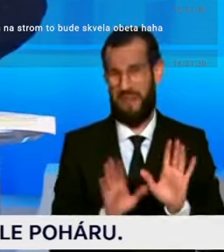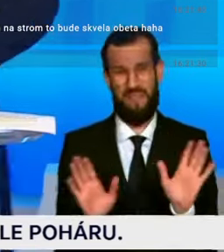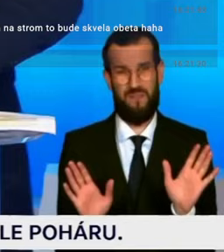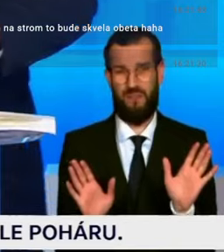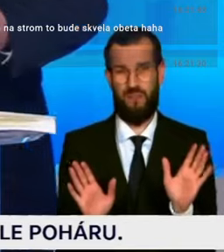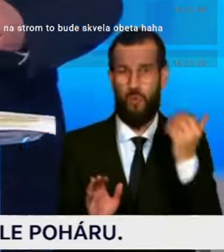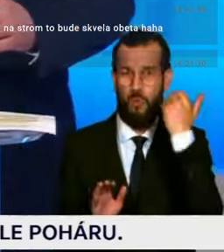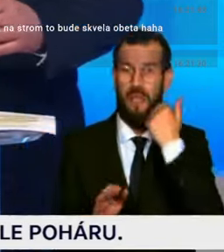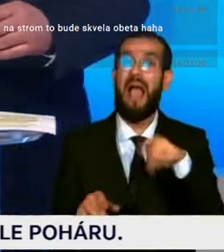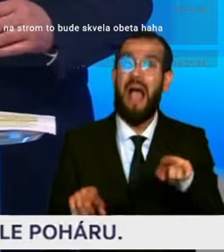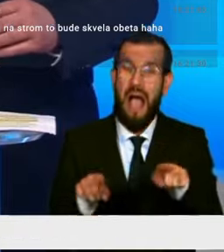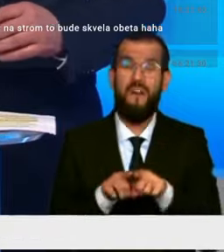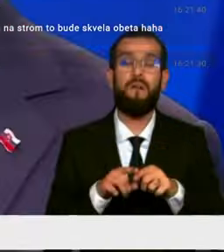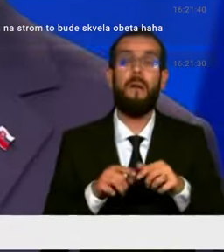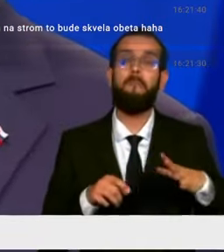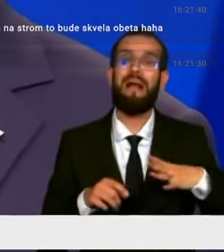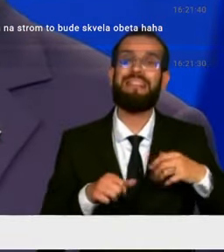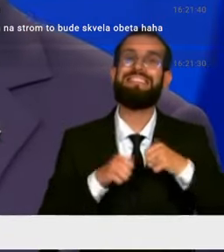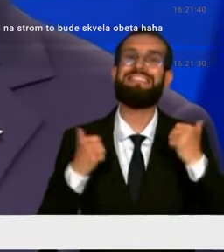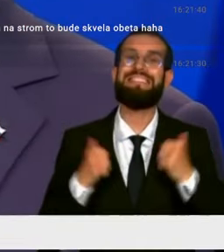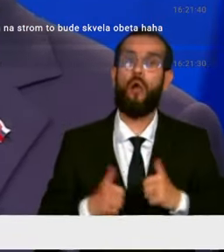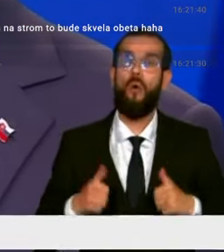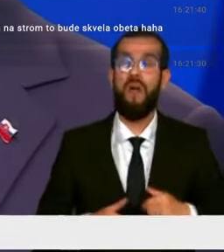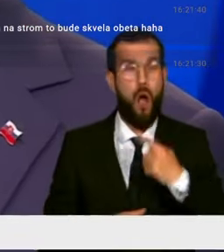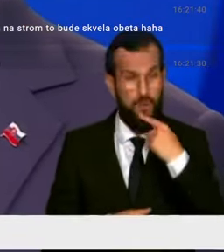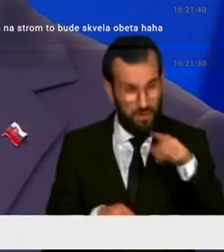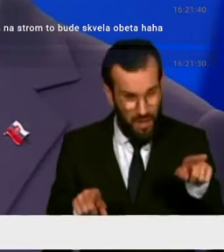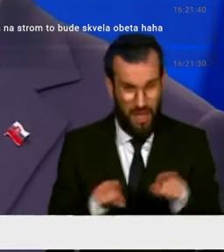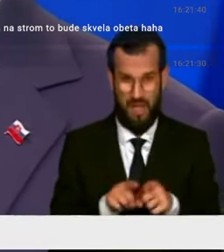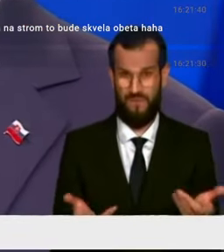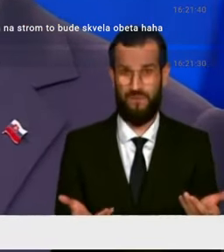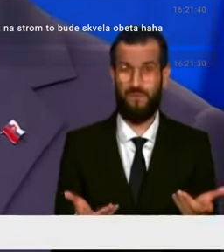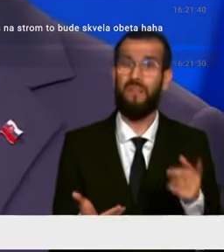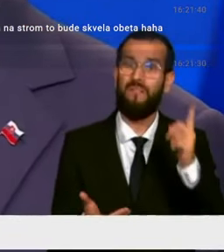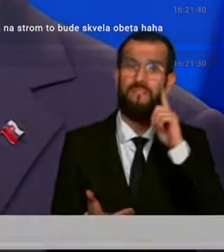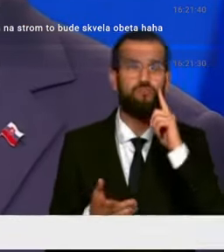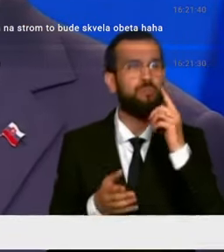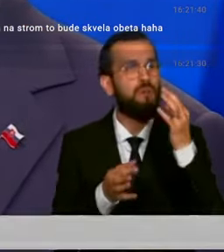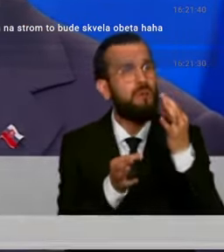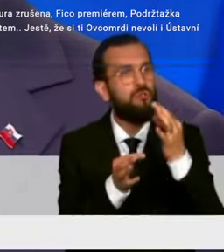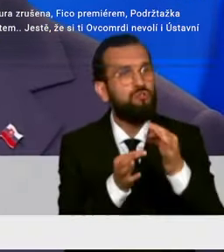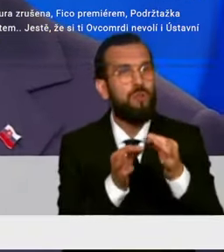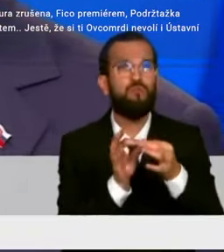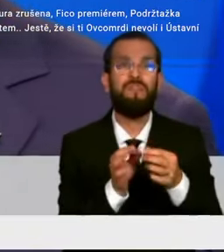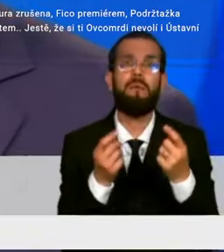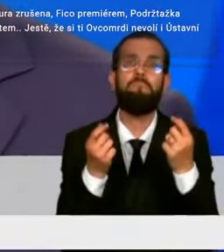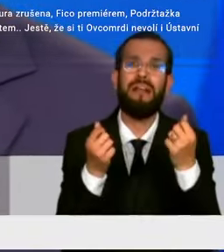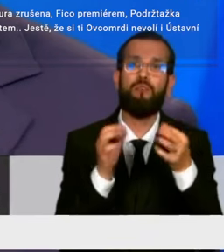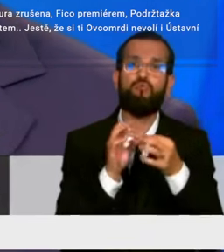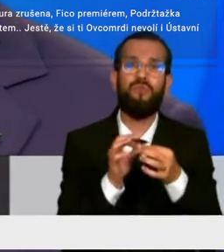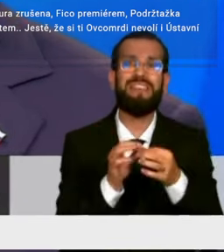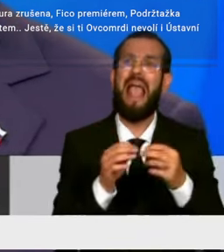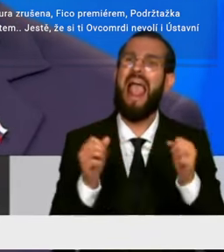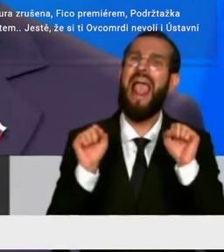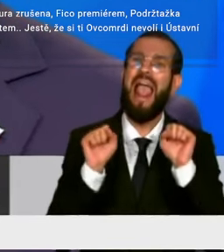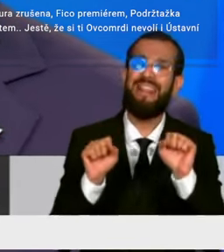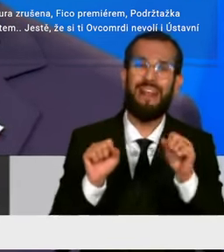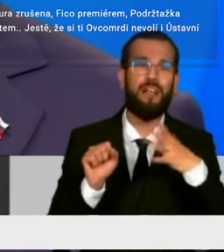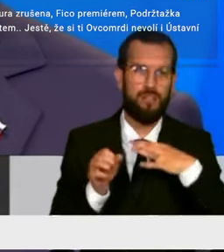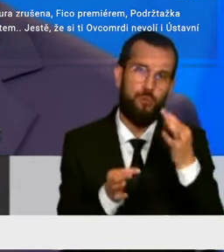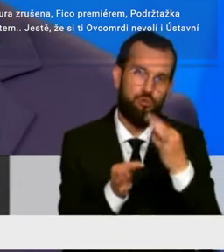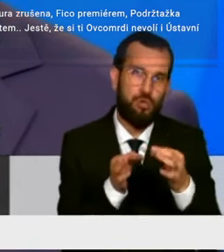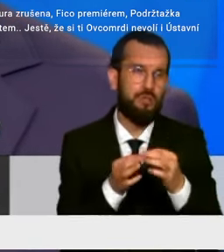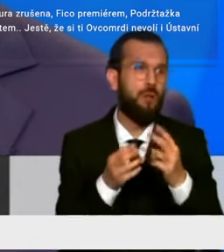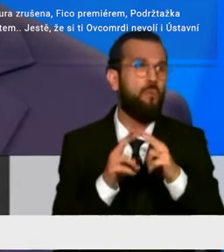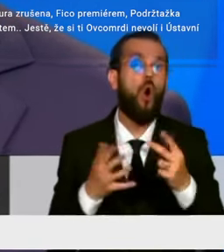hovorila dokonca aj pani saková po Ale veď to je v poriadku veď takisto pri konsolidácii cien energií budúci rok už chystá skôr cielenú pomoc aby sme mohli ušetriť možno